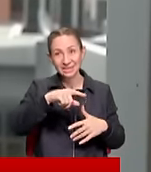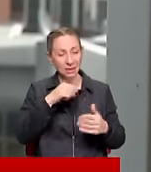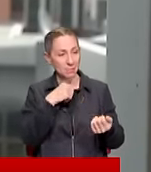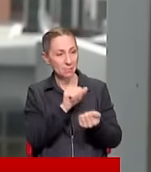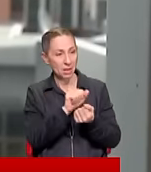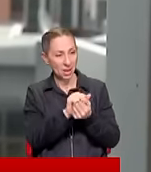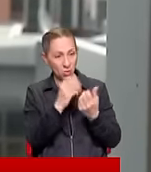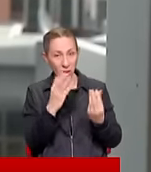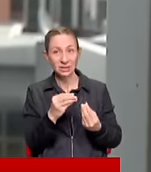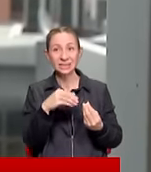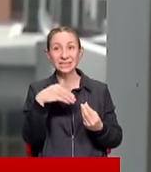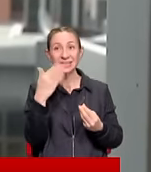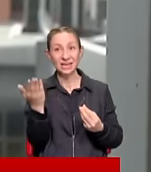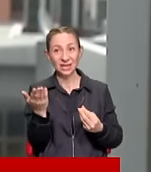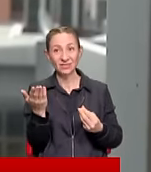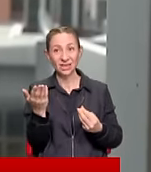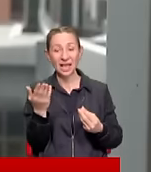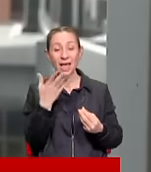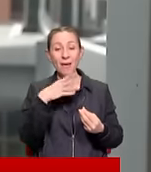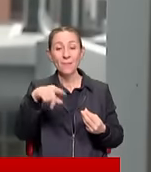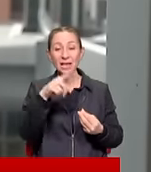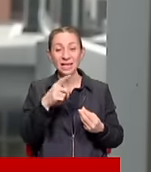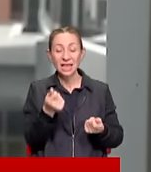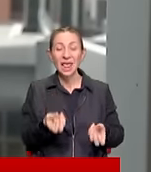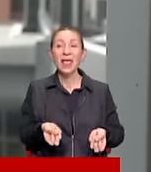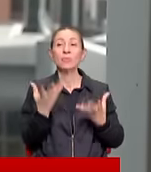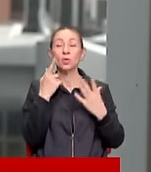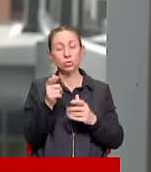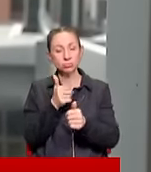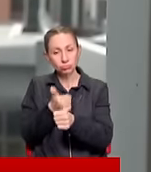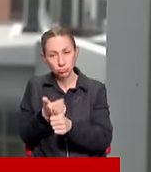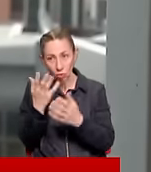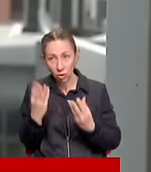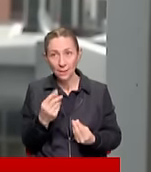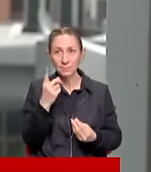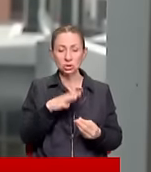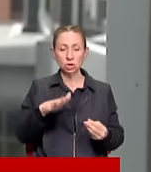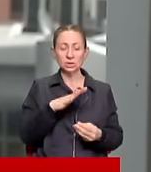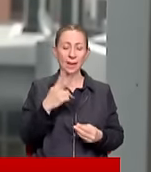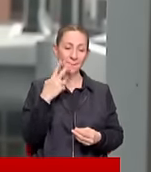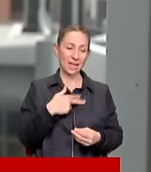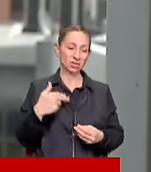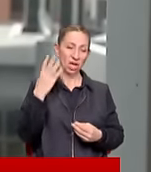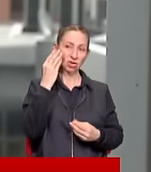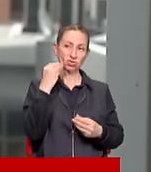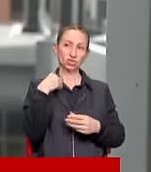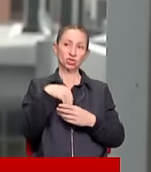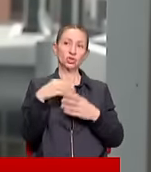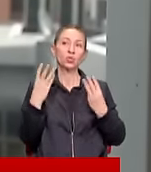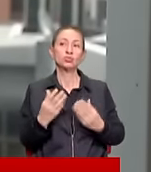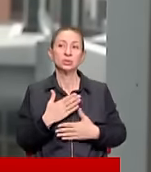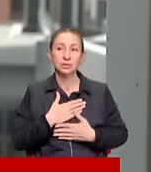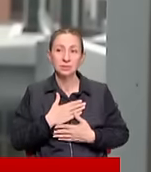yanında olan, yani diğer taraftan işte emekli yetiremiyor dediğinde onun yanında olan bir sosyal belediyecilik anlayışı içerisinde